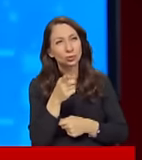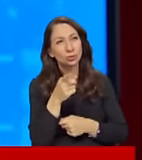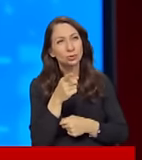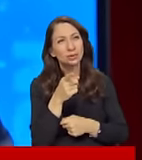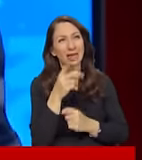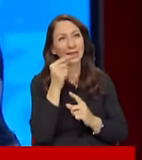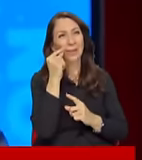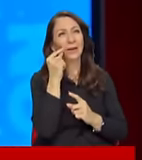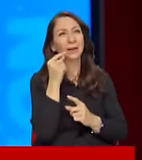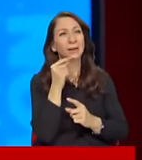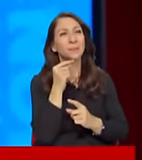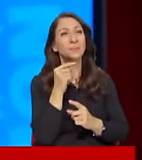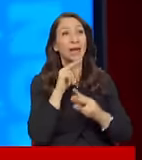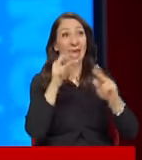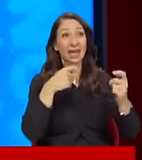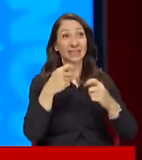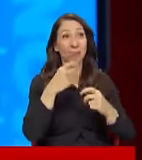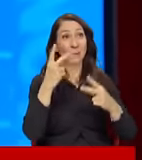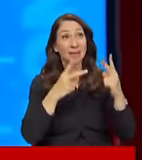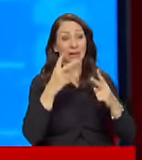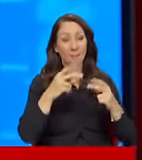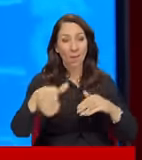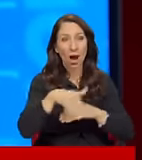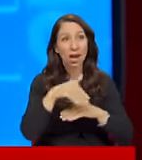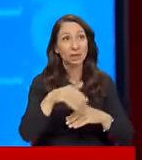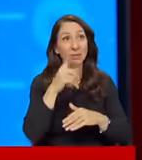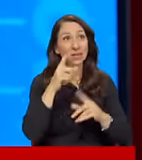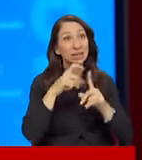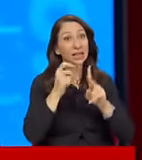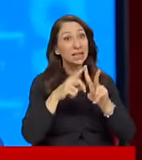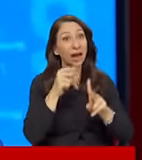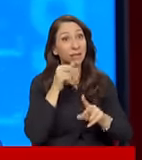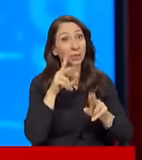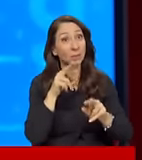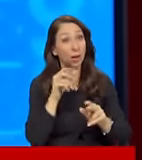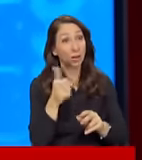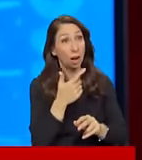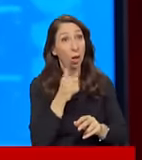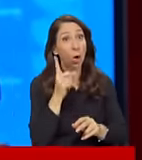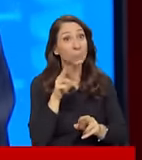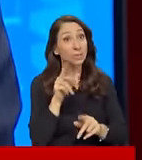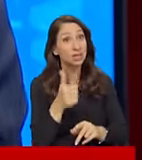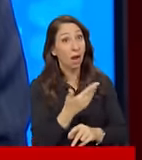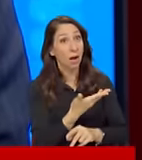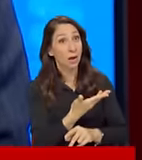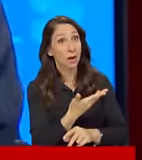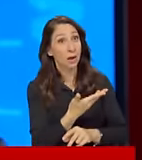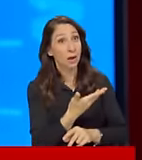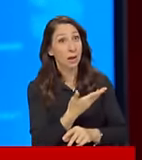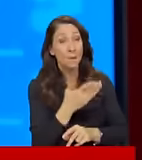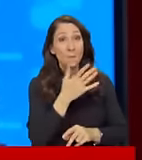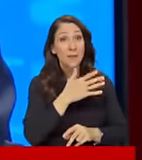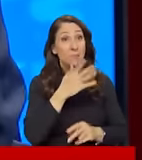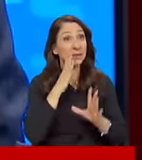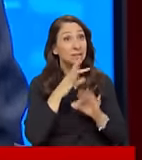musunuz İlker Bey? Hani esnaflık bazen bir mahallede bir din adamı kadar değerlidir. Bir öğretmen kadar değerlidir. Bir